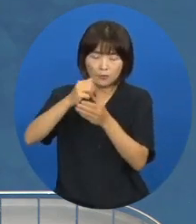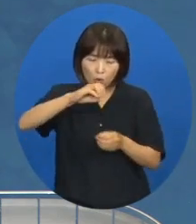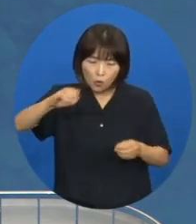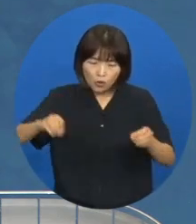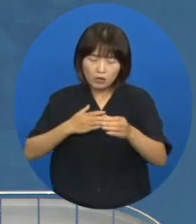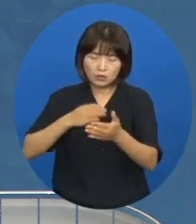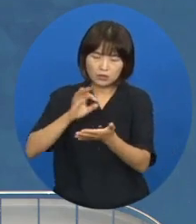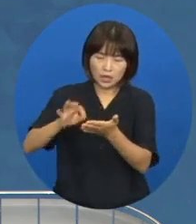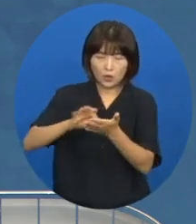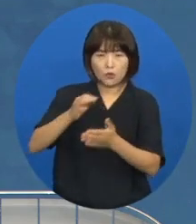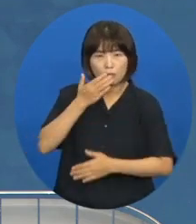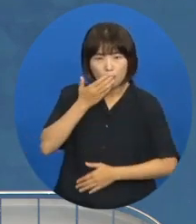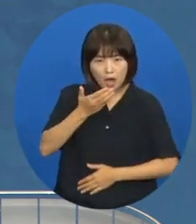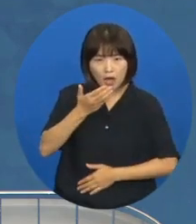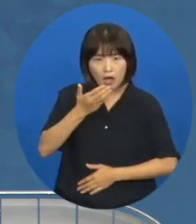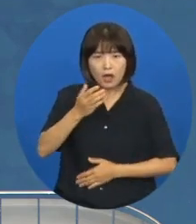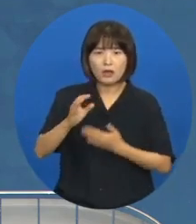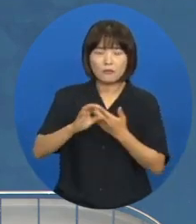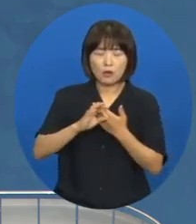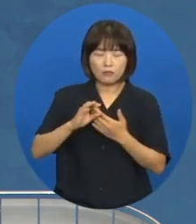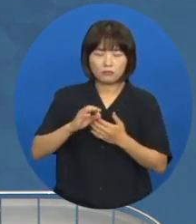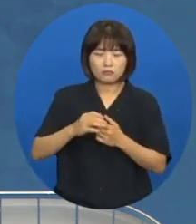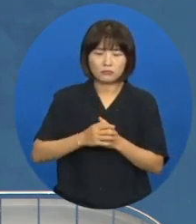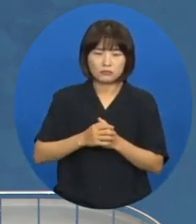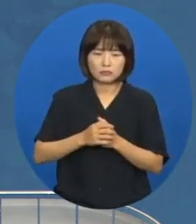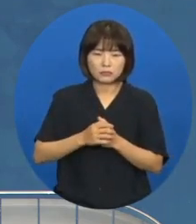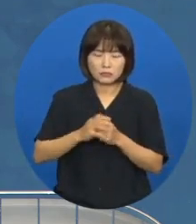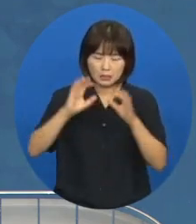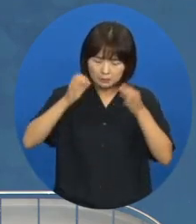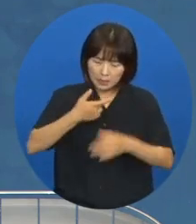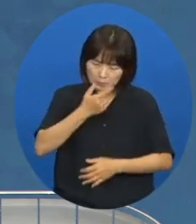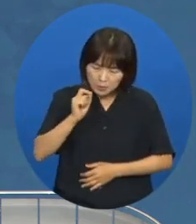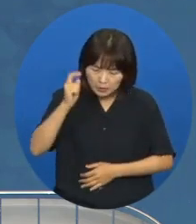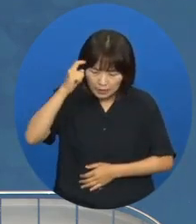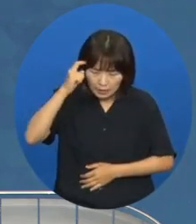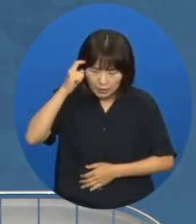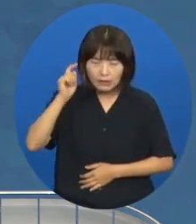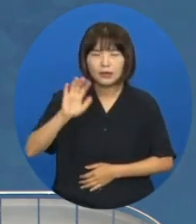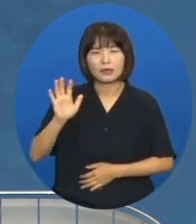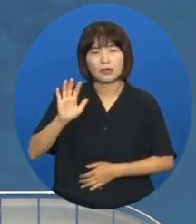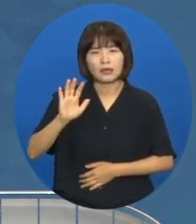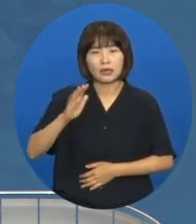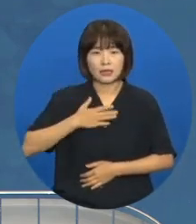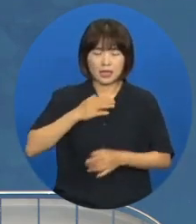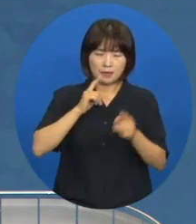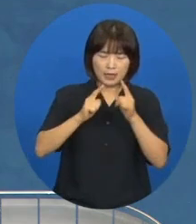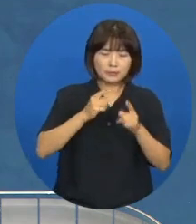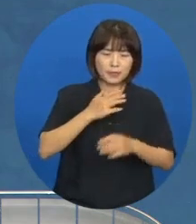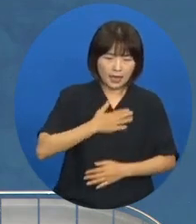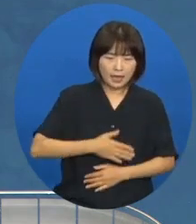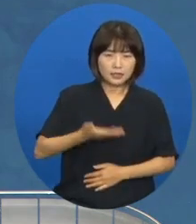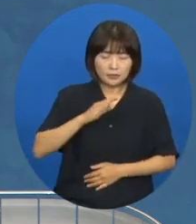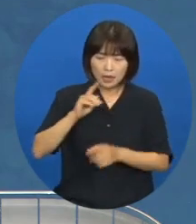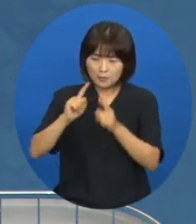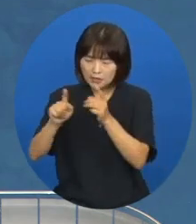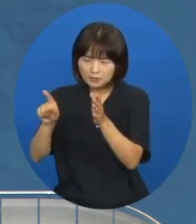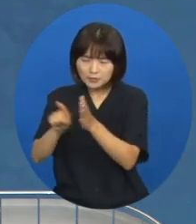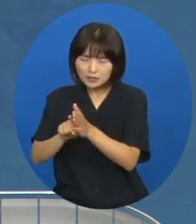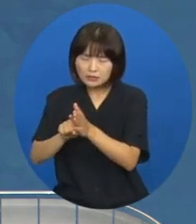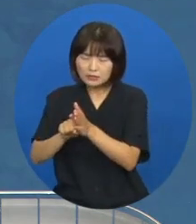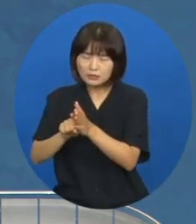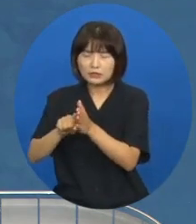있다면 그 왜 열등감에 사로잡히겠어요? 내가 말씀은 알지만 말씀을 믿는 건